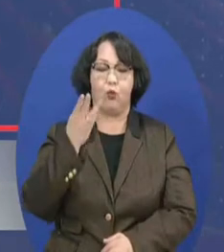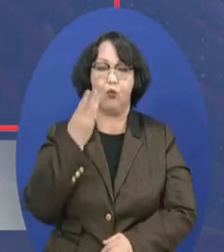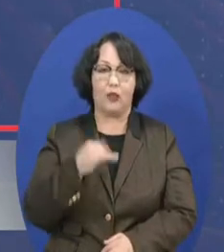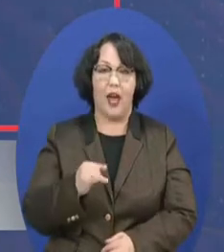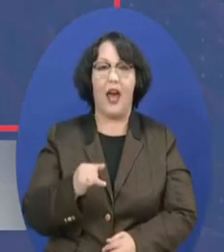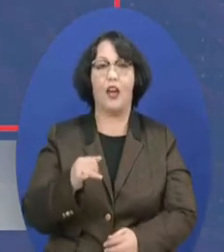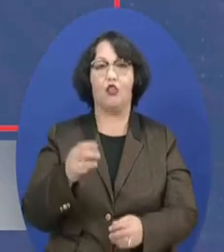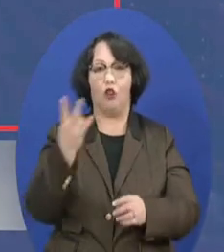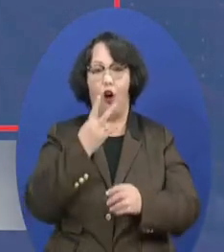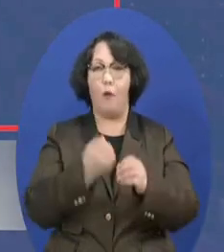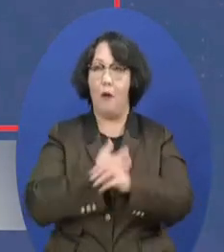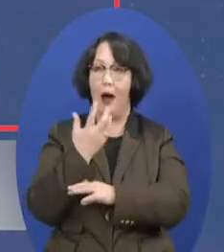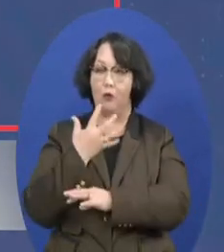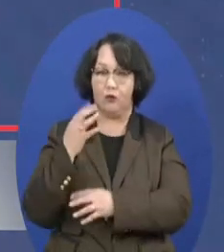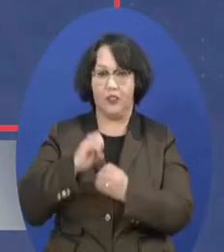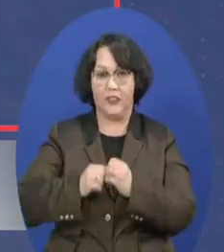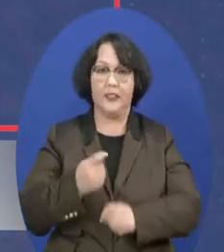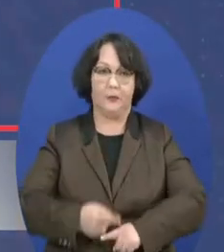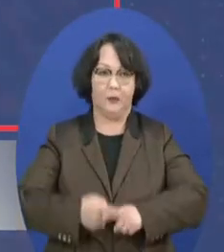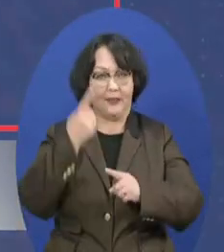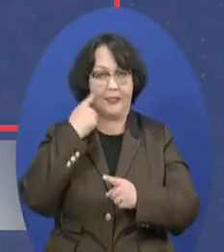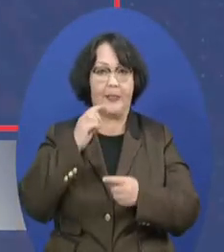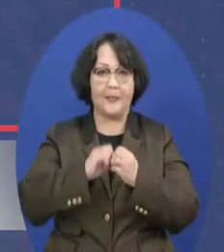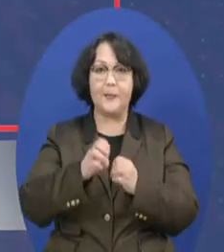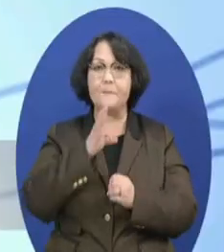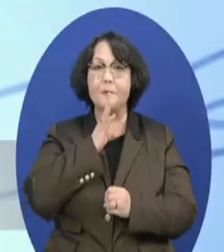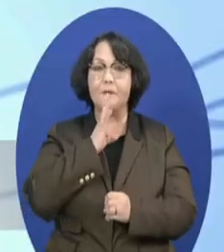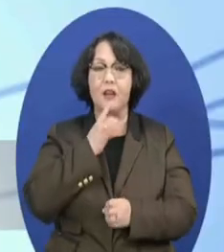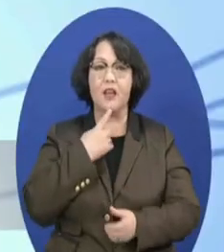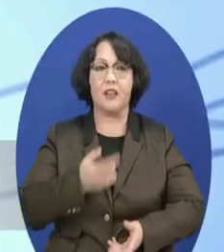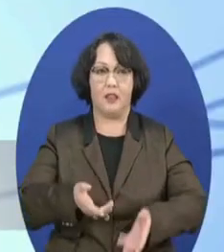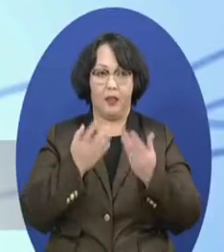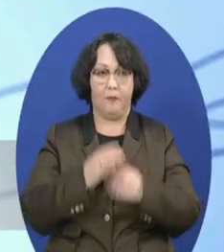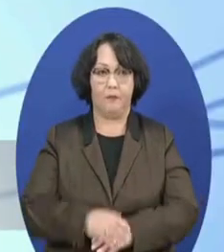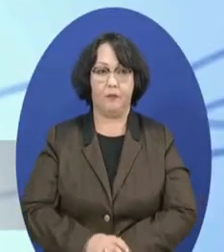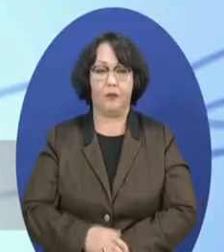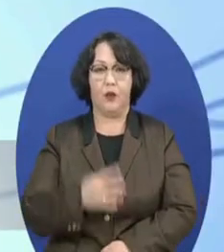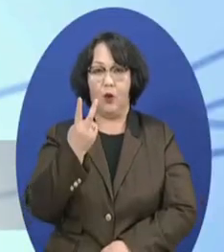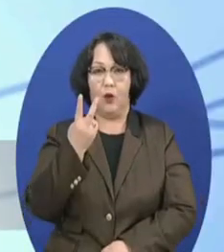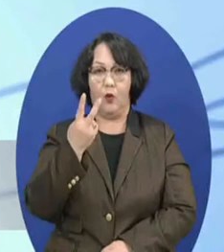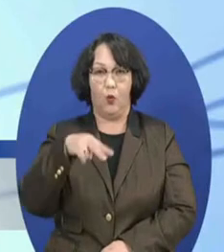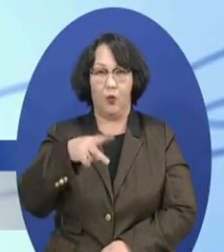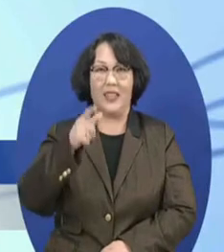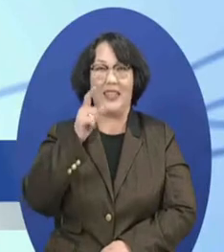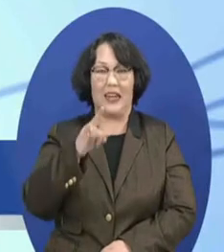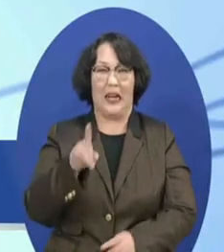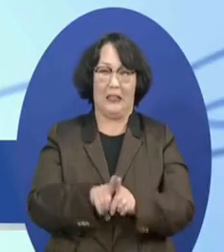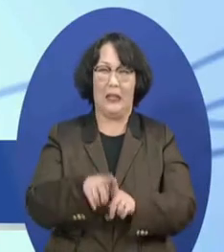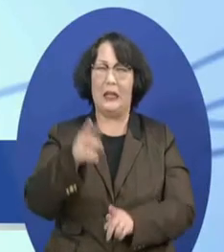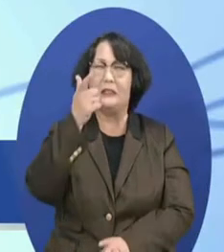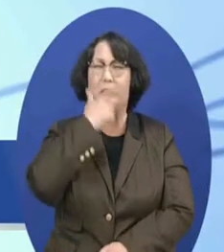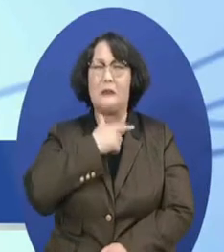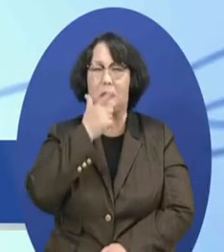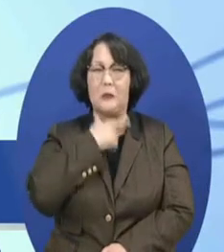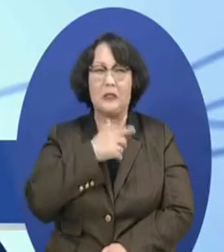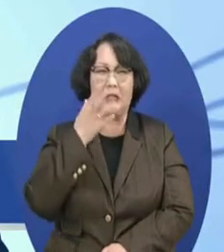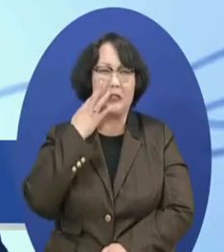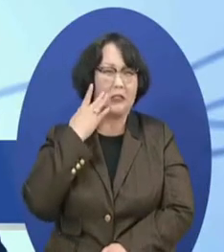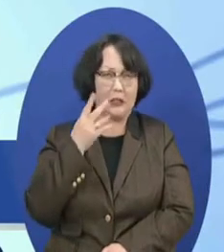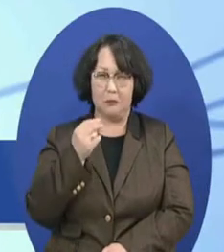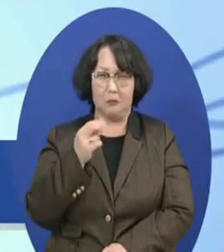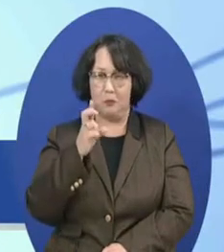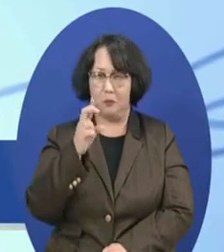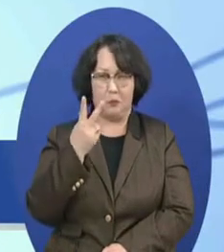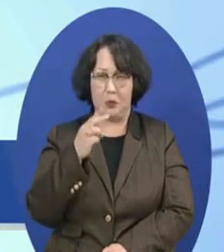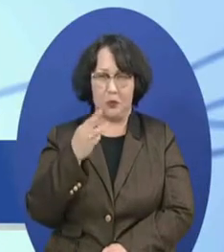ногоон байгууламжуудыг нэмэгдүүлэх санаачлал гаргана. Үлгэршил юм болондоо за наачи худлаа да наачи хизээж бүтэхгүй гэж